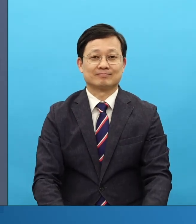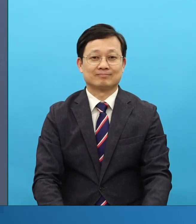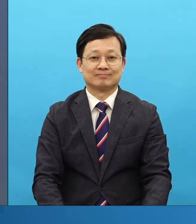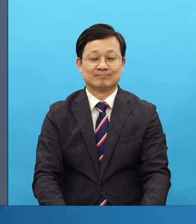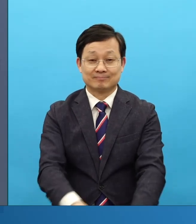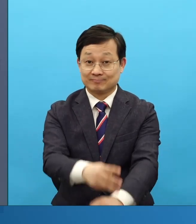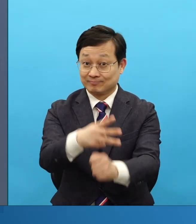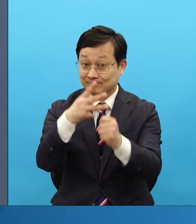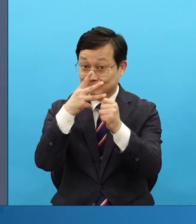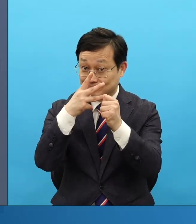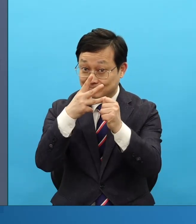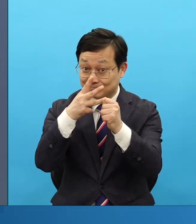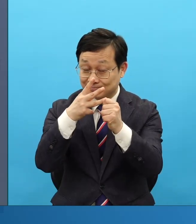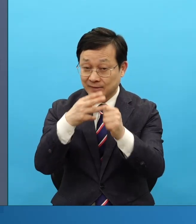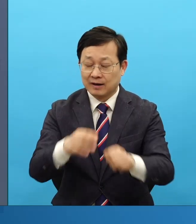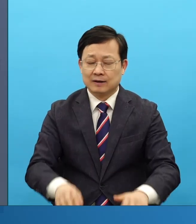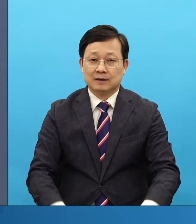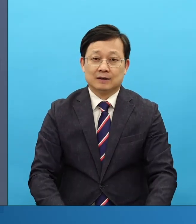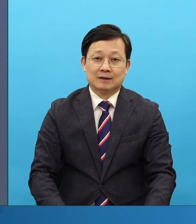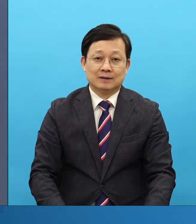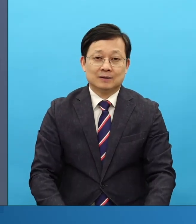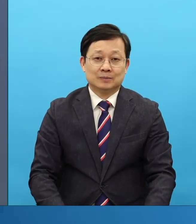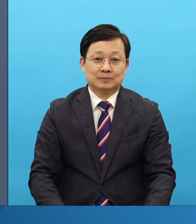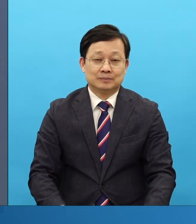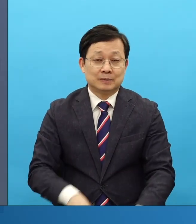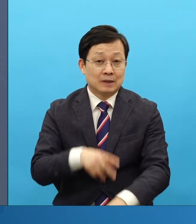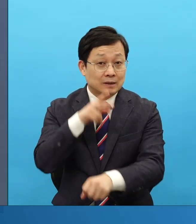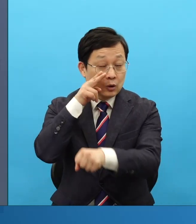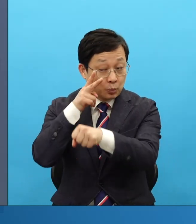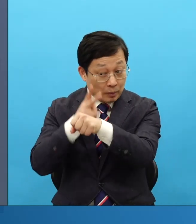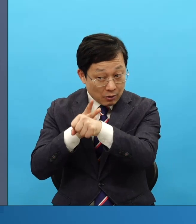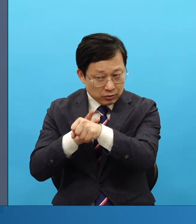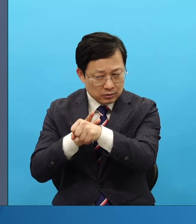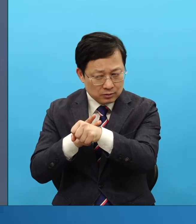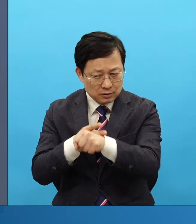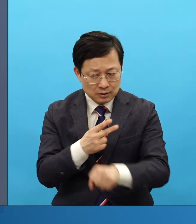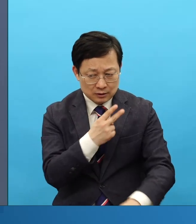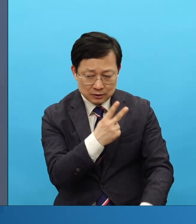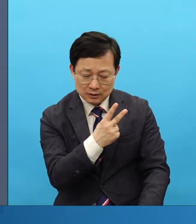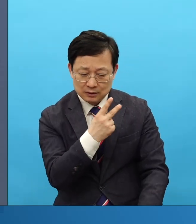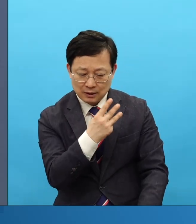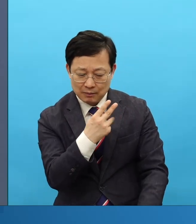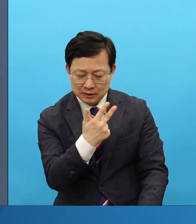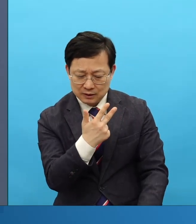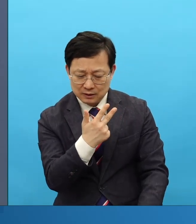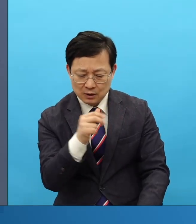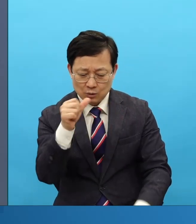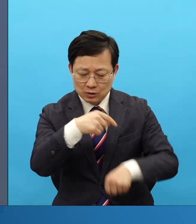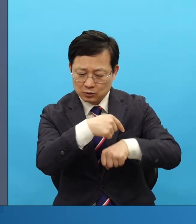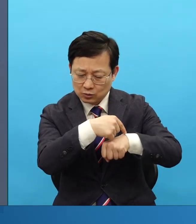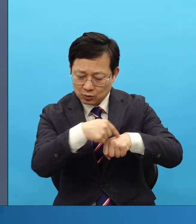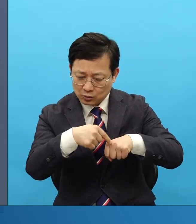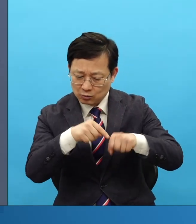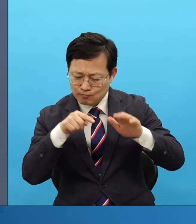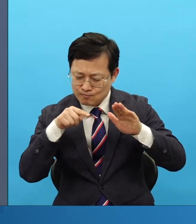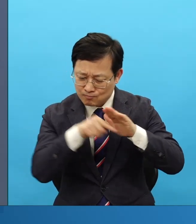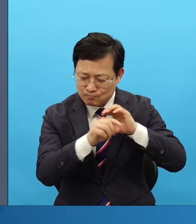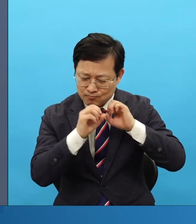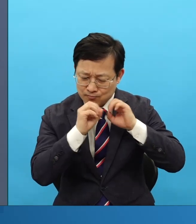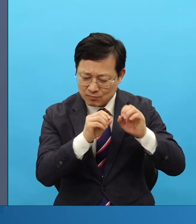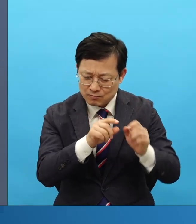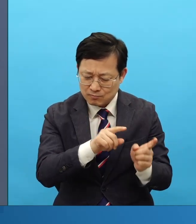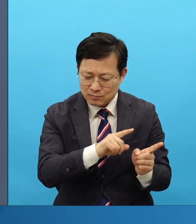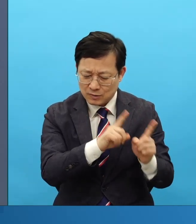번째입니다. Number three, 이거는 바울이 237 5천 종족 살리는 언약이었는데 이걸 보고